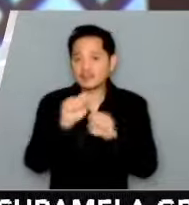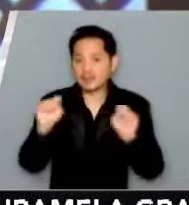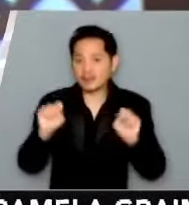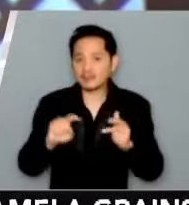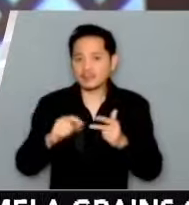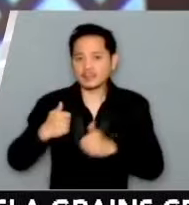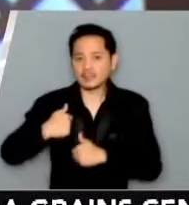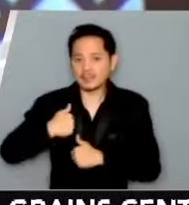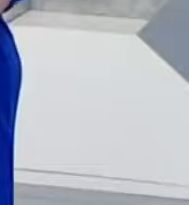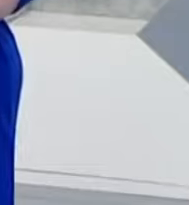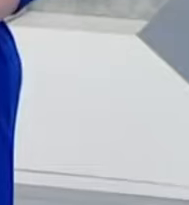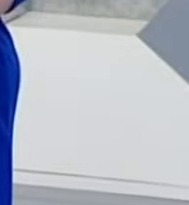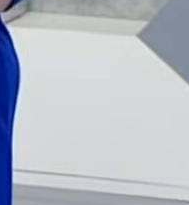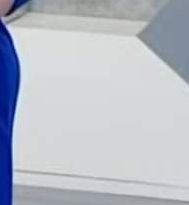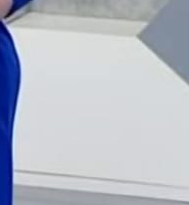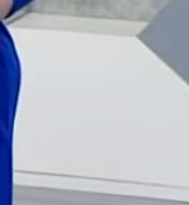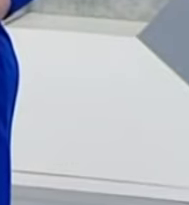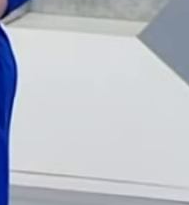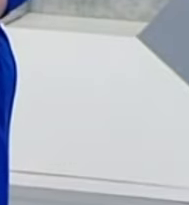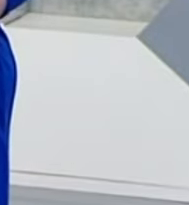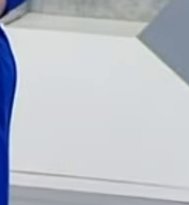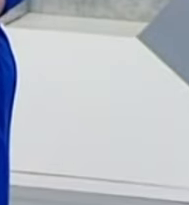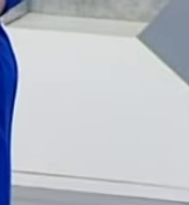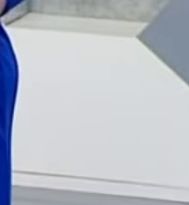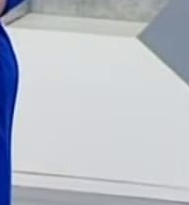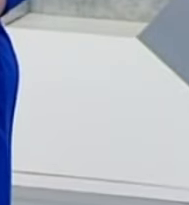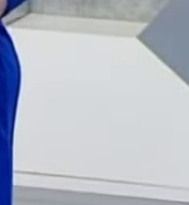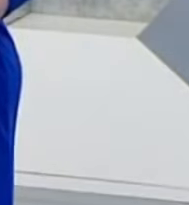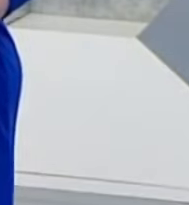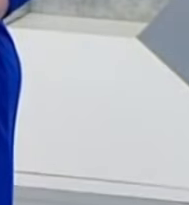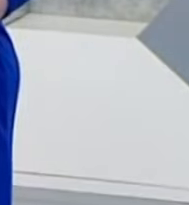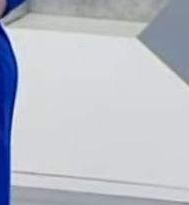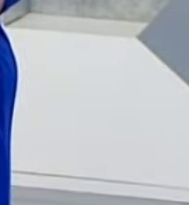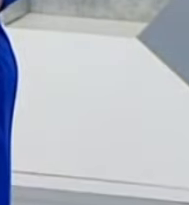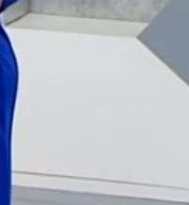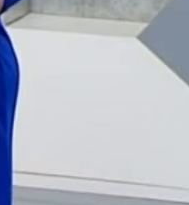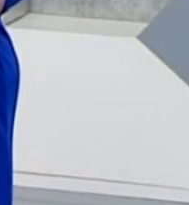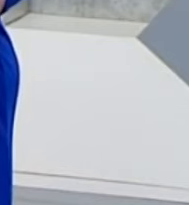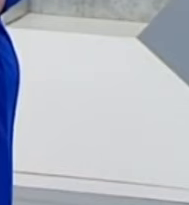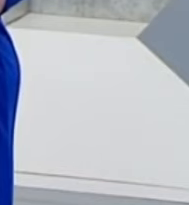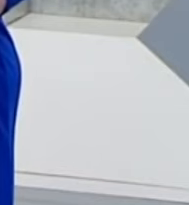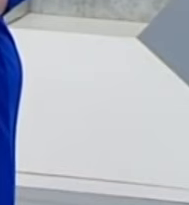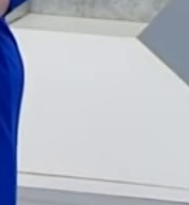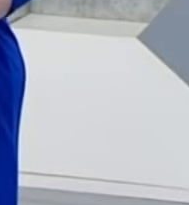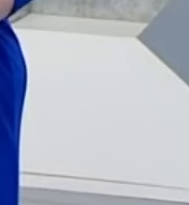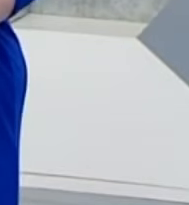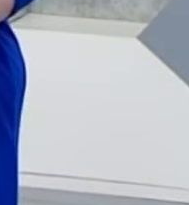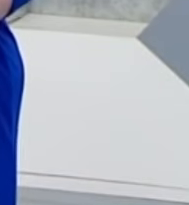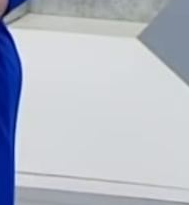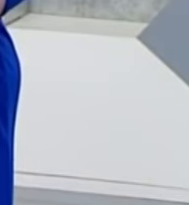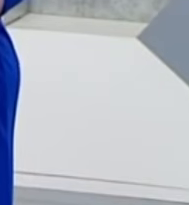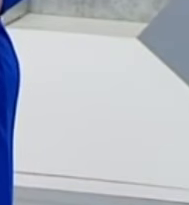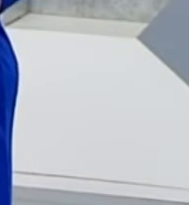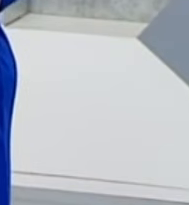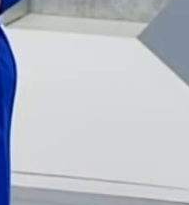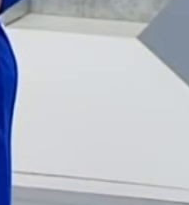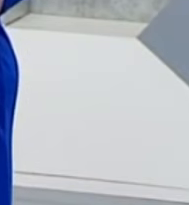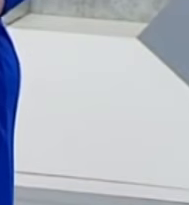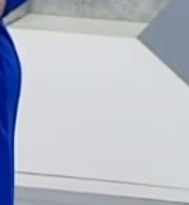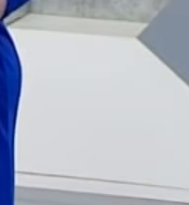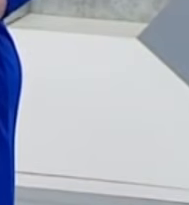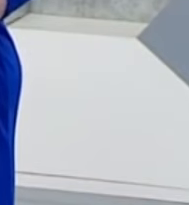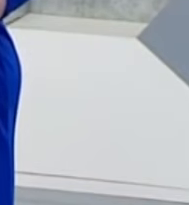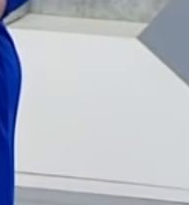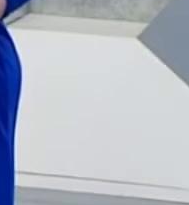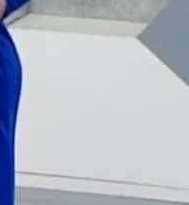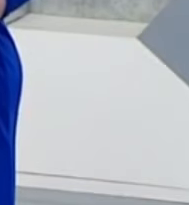at energy. Kapuso, para sa mga maiinit na balita, mag-subscribe sa GMA Integrated News sa YouTube. Sa mga